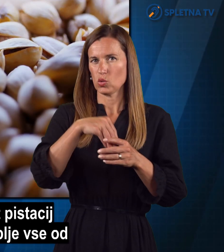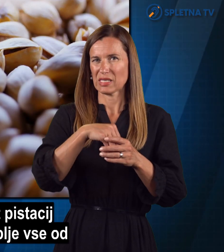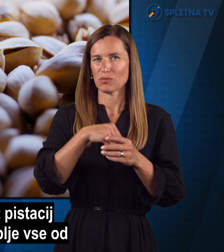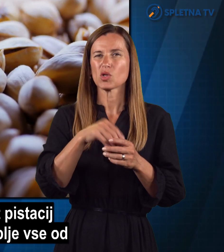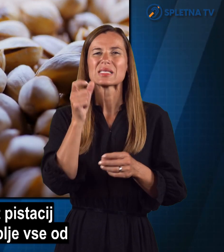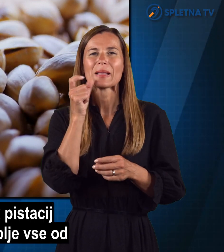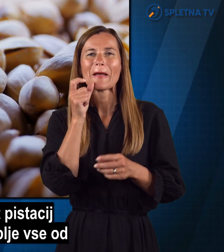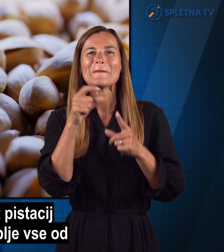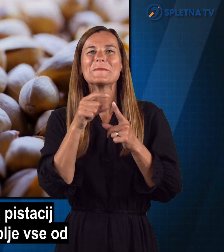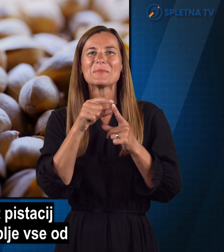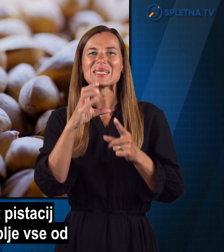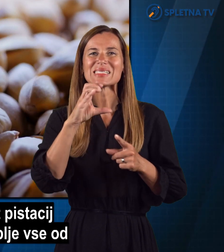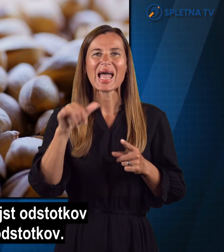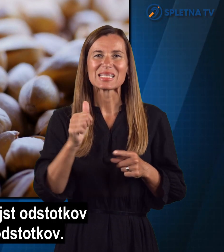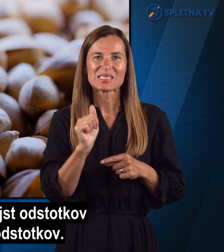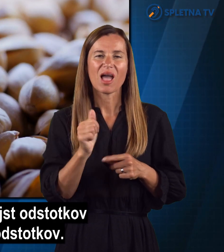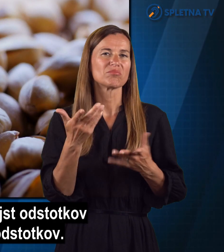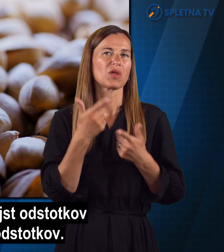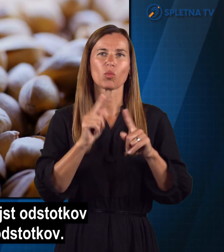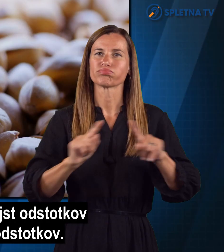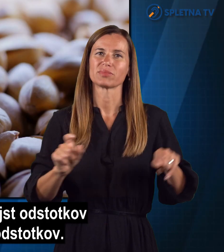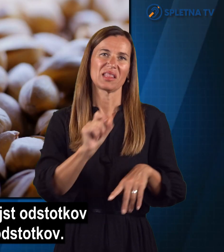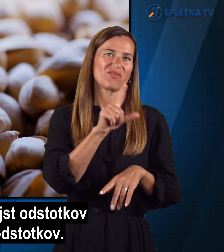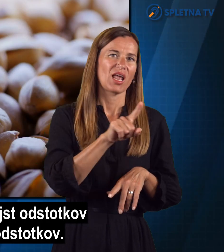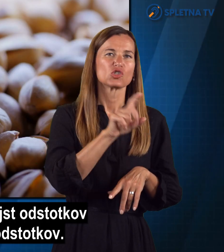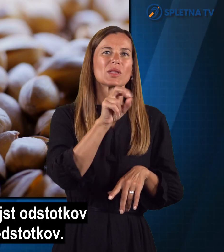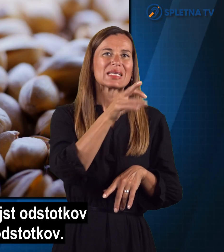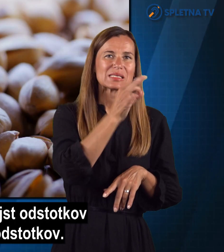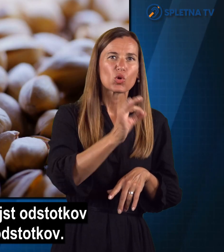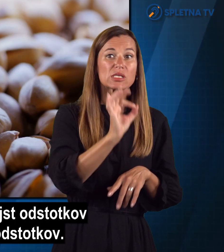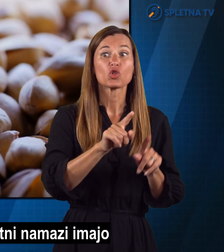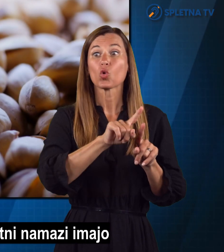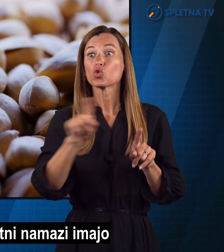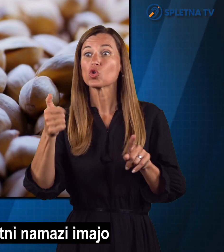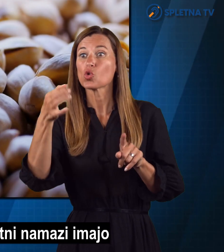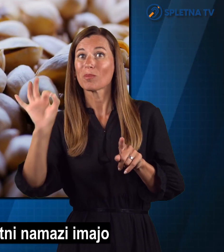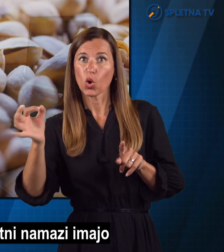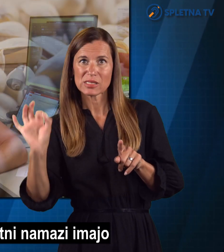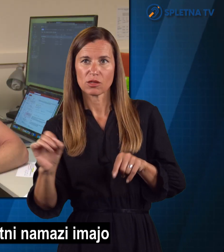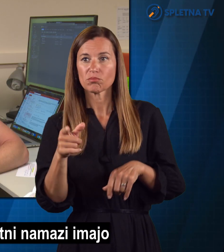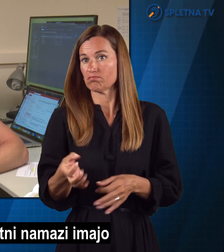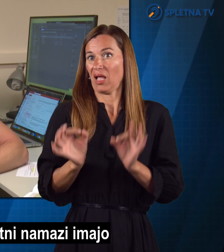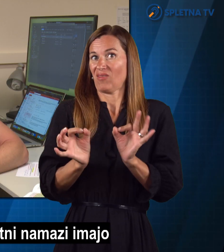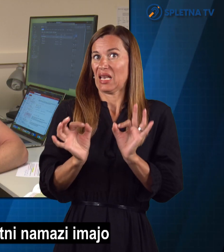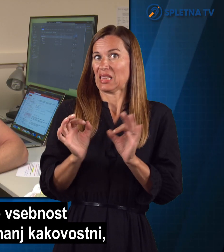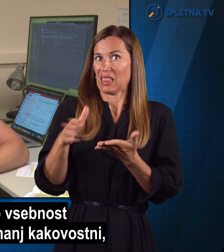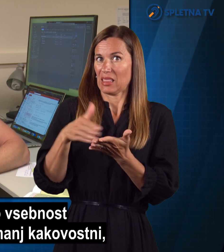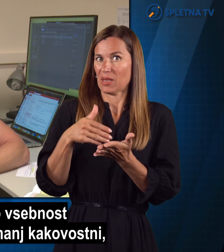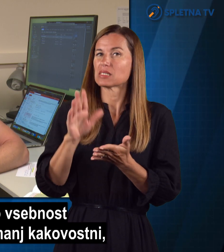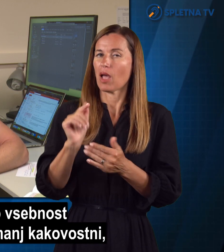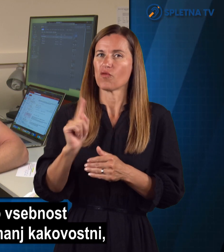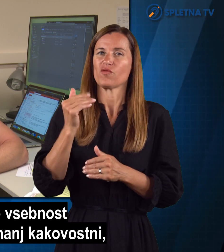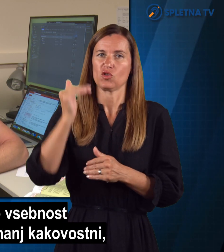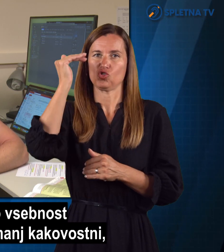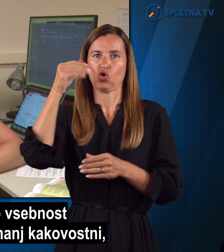Vsebnost pistacij lahko varira vse od 12–13% pa do 100%. Tisti bolj kvalitetni namazi načeloma imajo precej višjo